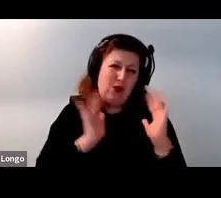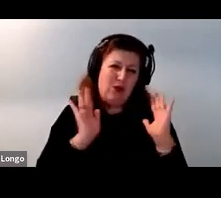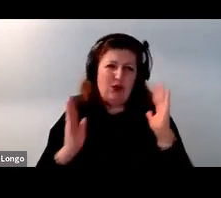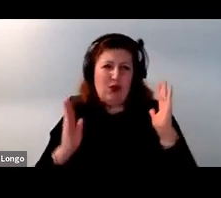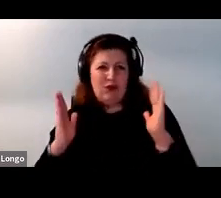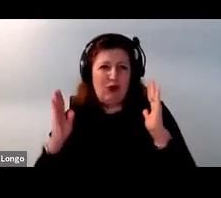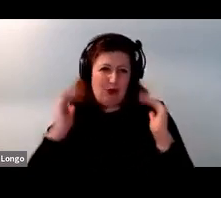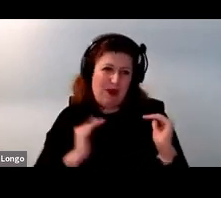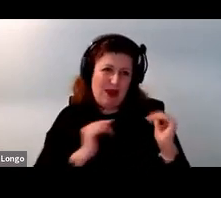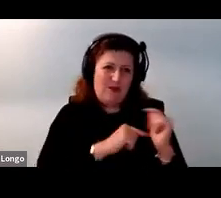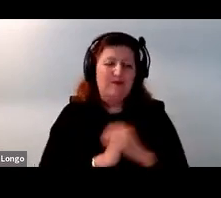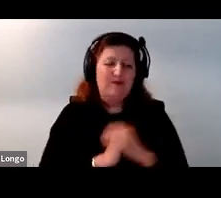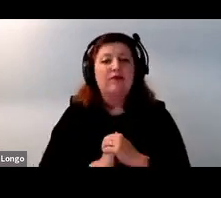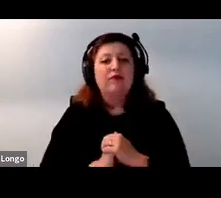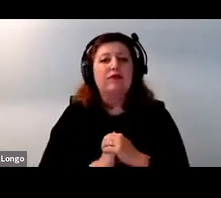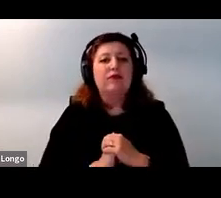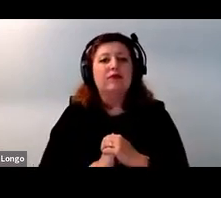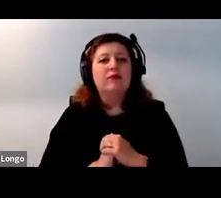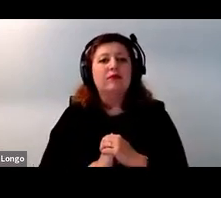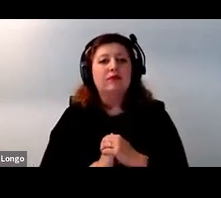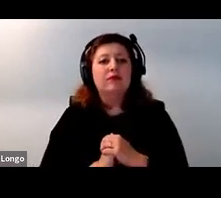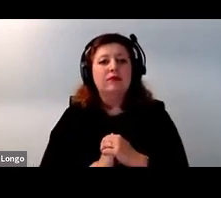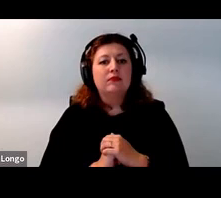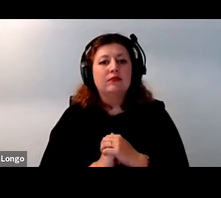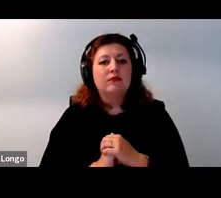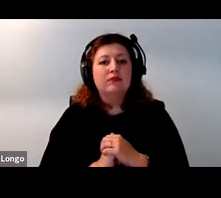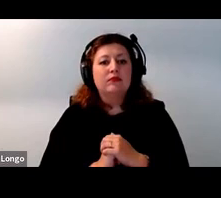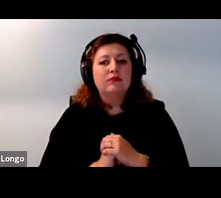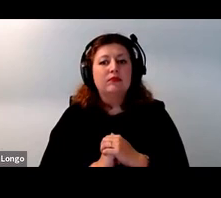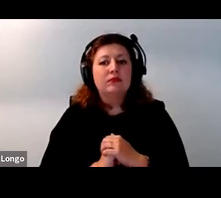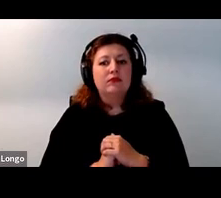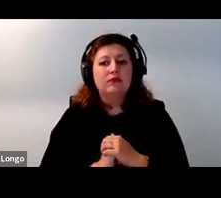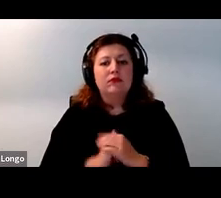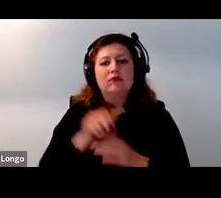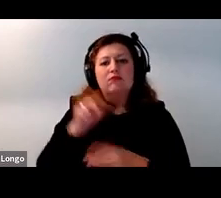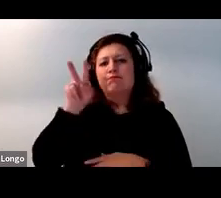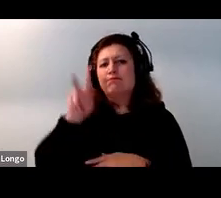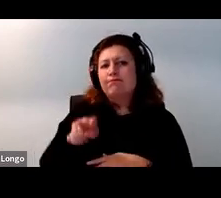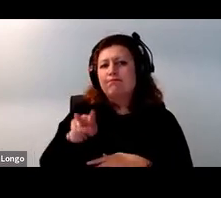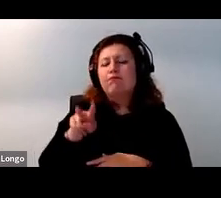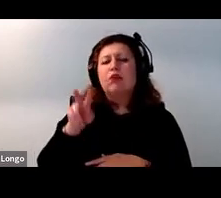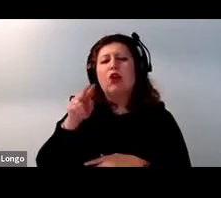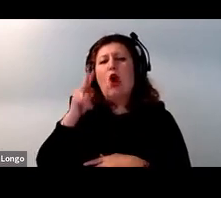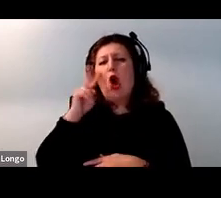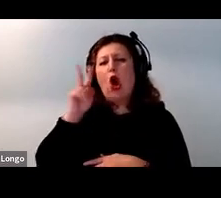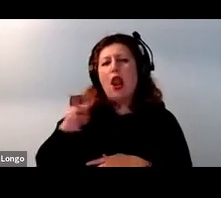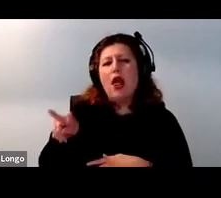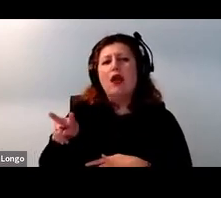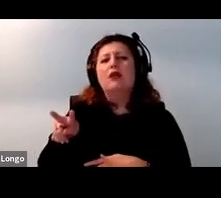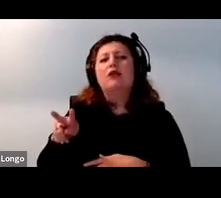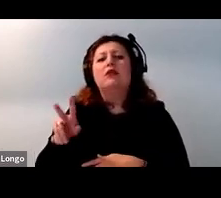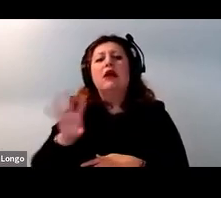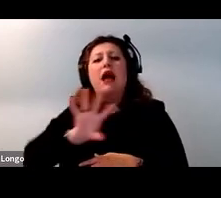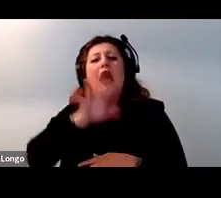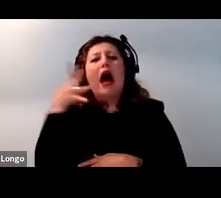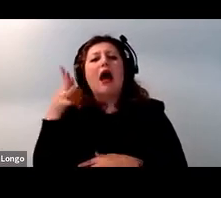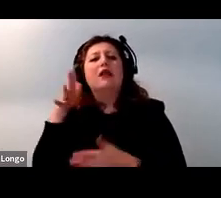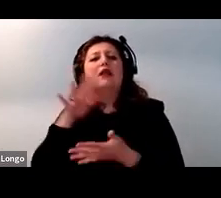Grazie. C'è l'ultima secondo me domanda, sì. non so se eventuali altri partner con chi si devono